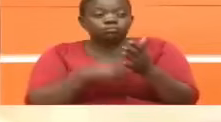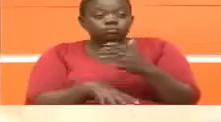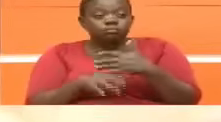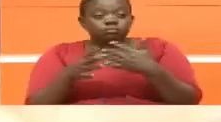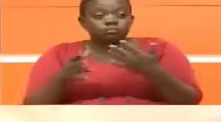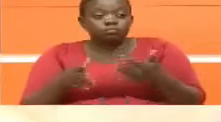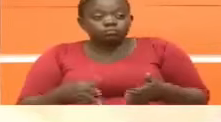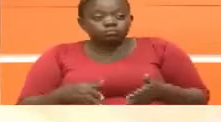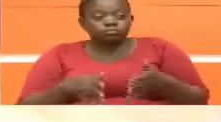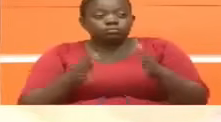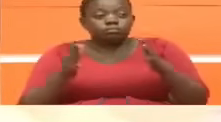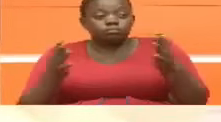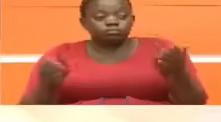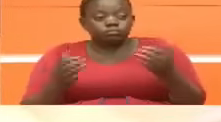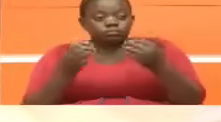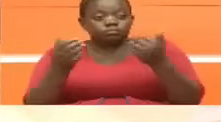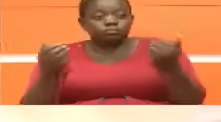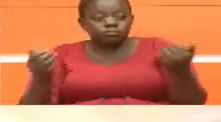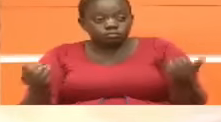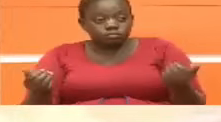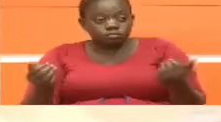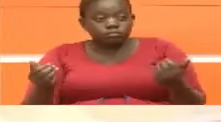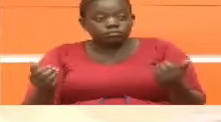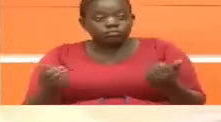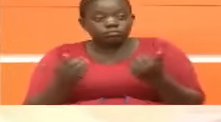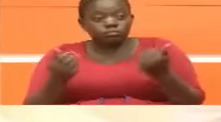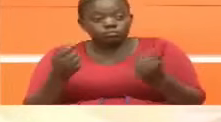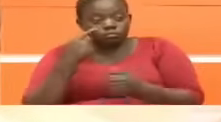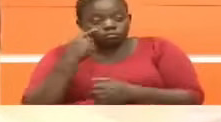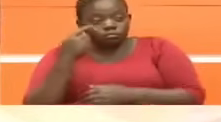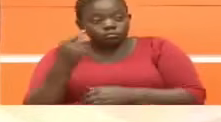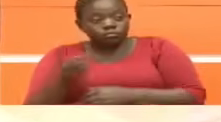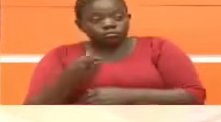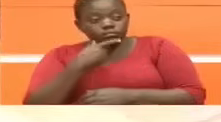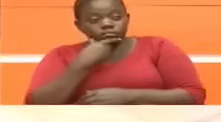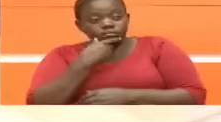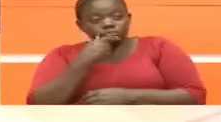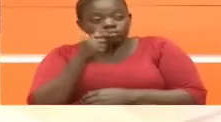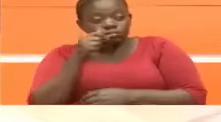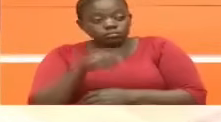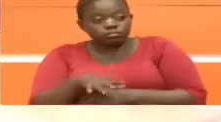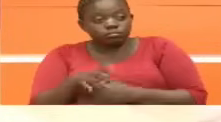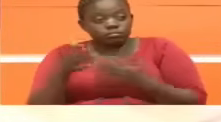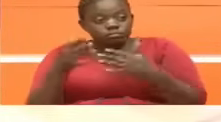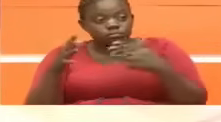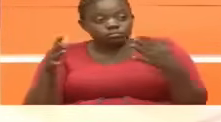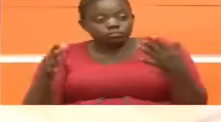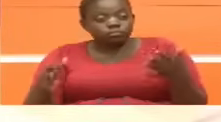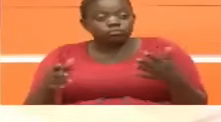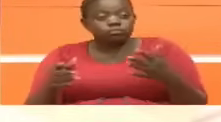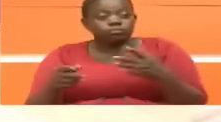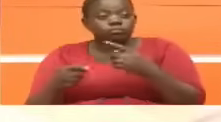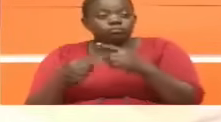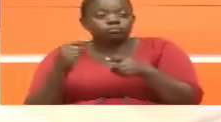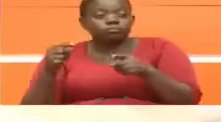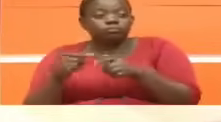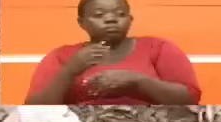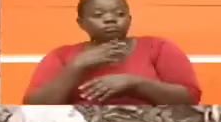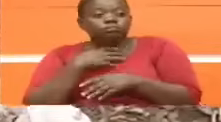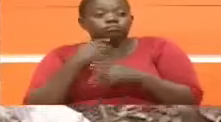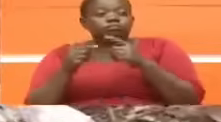esudde akabanga n'emirambo egy'abaana bwe yasangiddwa nga kitiriza okuba tebyamaliriza okuba tenayagala